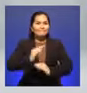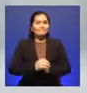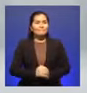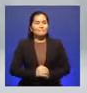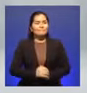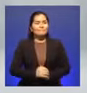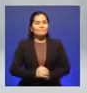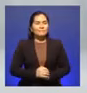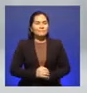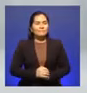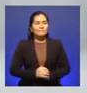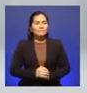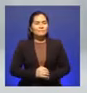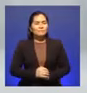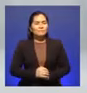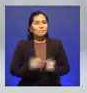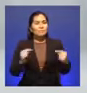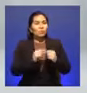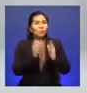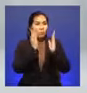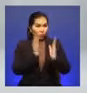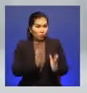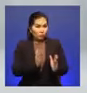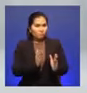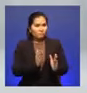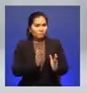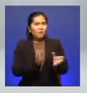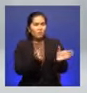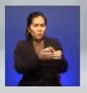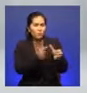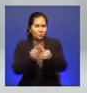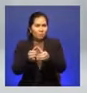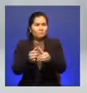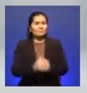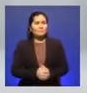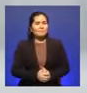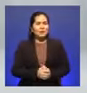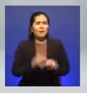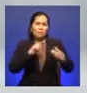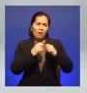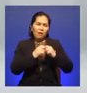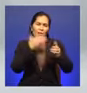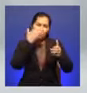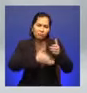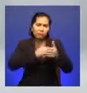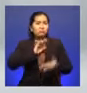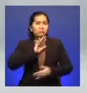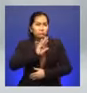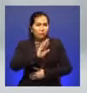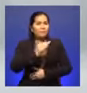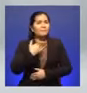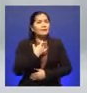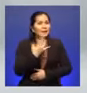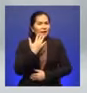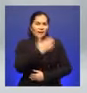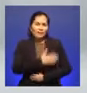ระดับพื้นที่มาสู่ตัวคนตัวกลุ่มเปราะบางที่พูดถึงว่าเขามีข้อจำกัดหลายเรื่องมากเลยค่ะทั้งท